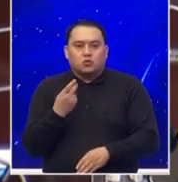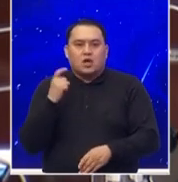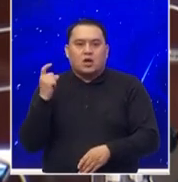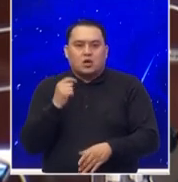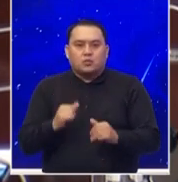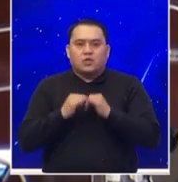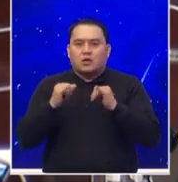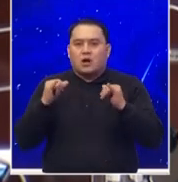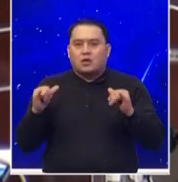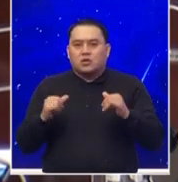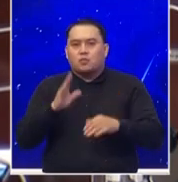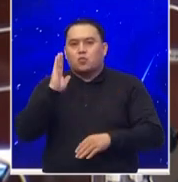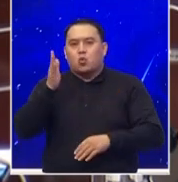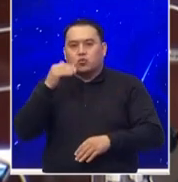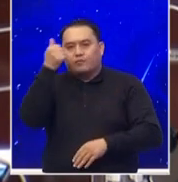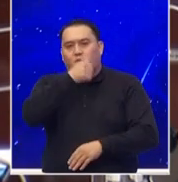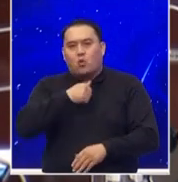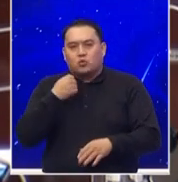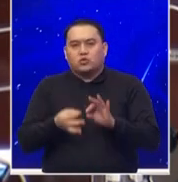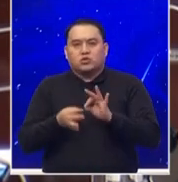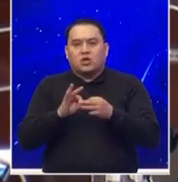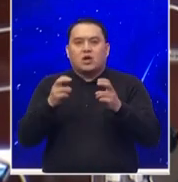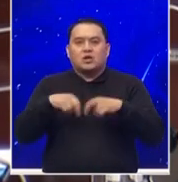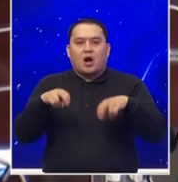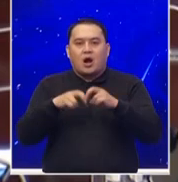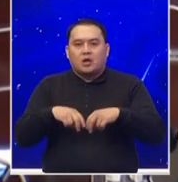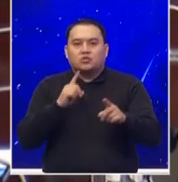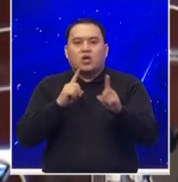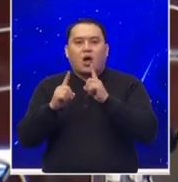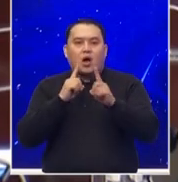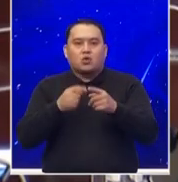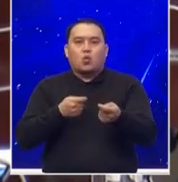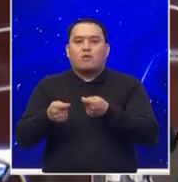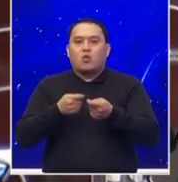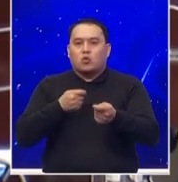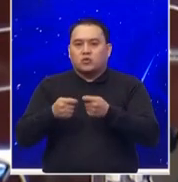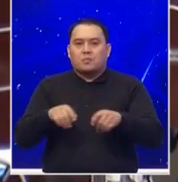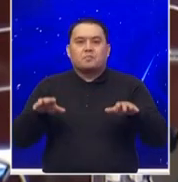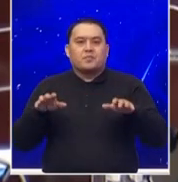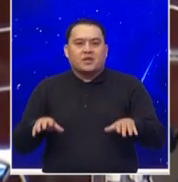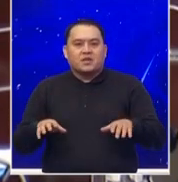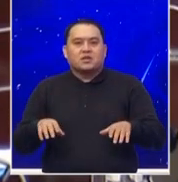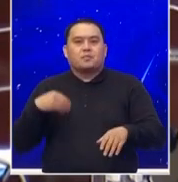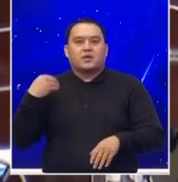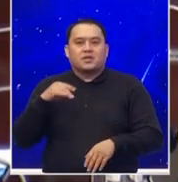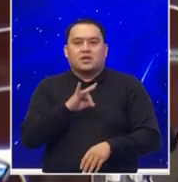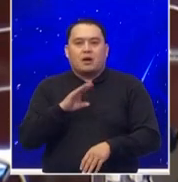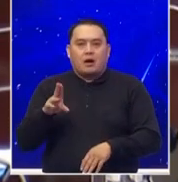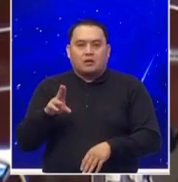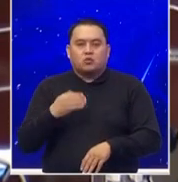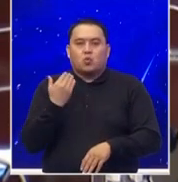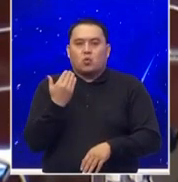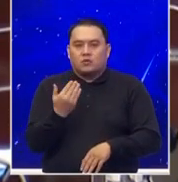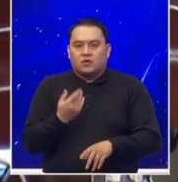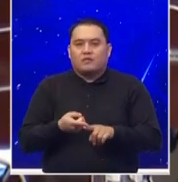социально-экономического развития и задачи на предстоящий год будут подробно рассмотрены на расширенном заседании правительства под председательством президента РК